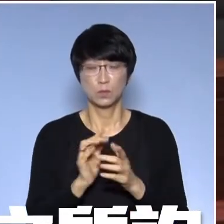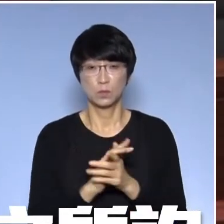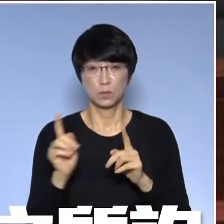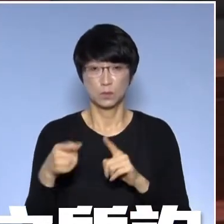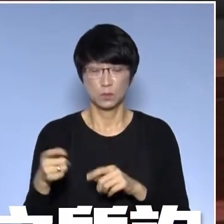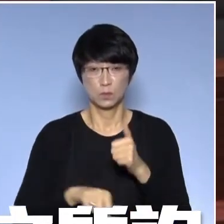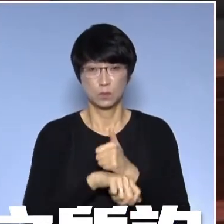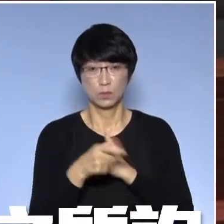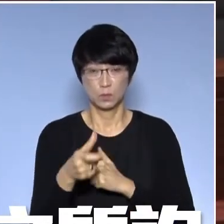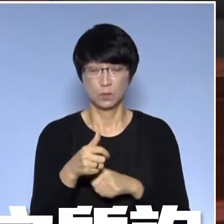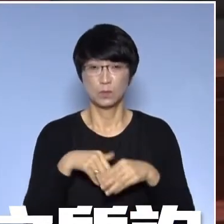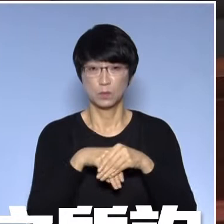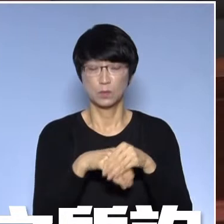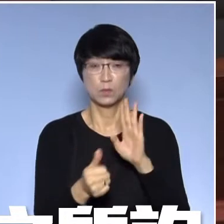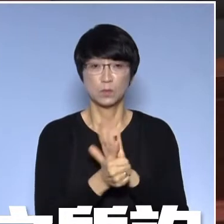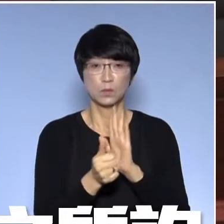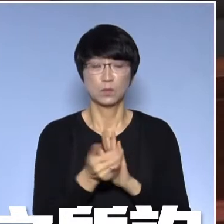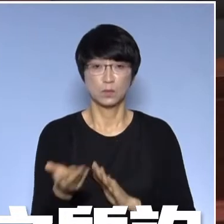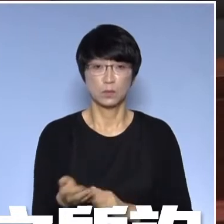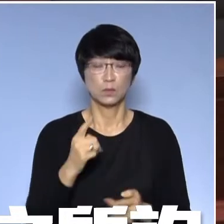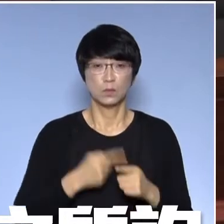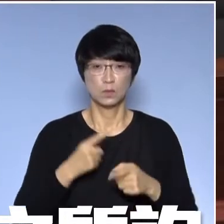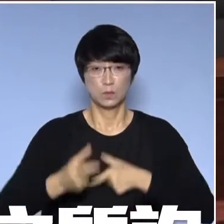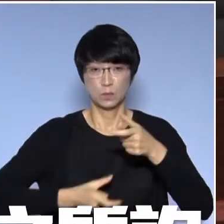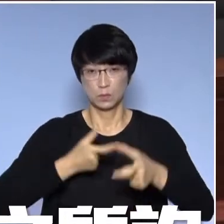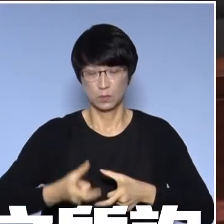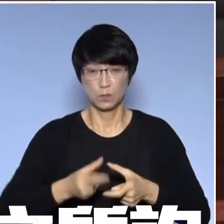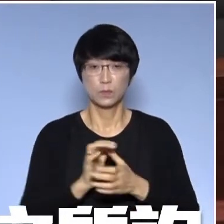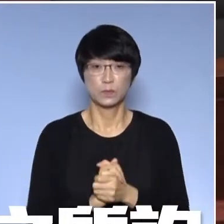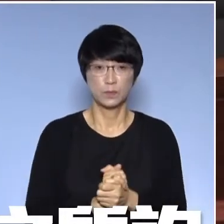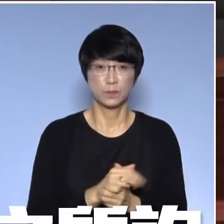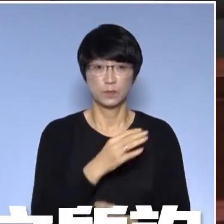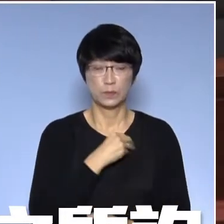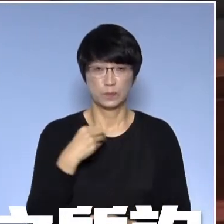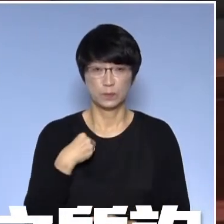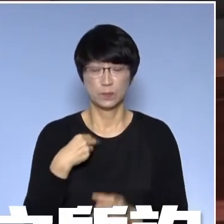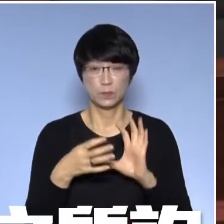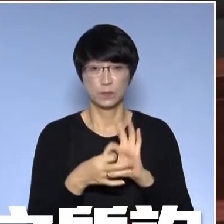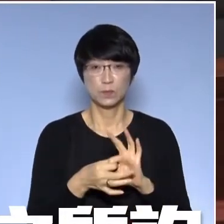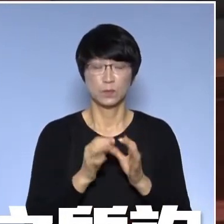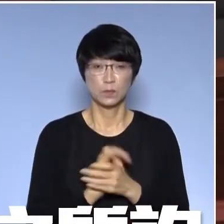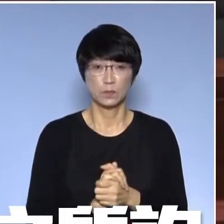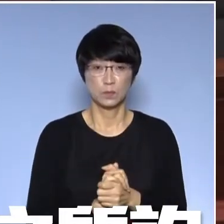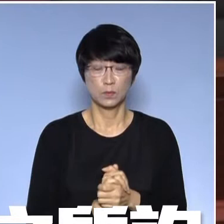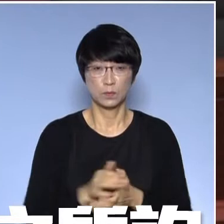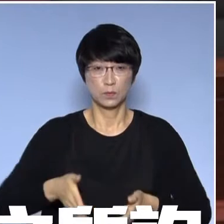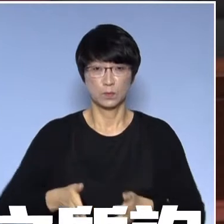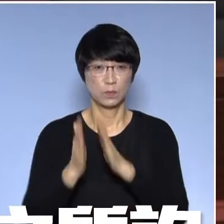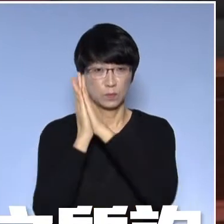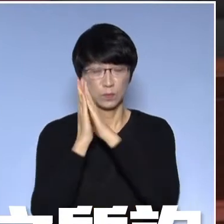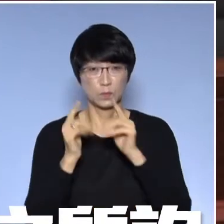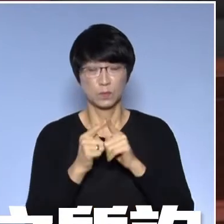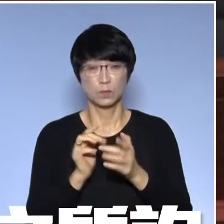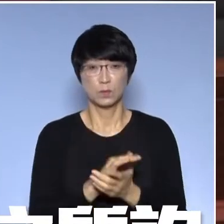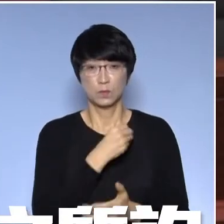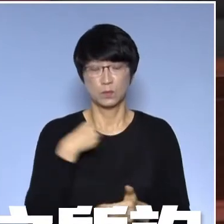金嘅申請，去應付佢哋嘅實質開支。咁喺醫療嗰方面咧，其實有需要嘅露宿者咧，亦都可以使用醫管局同